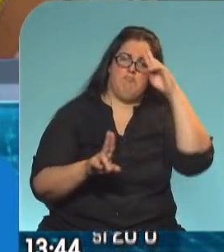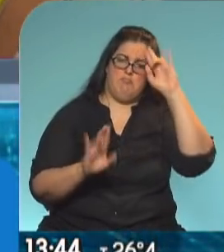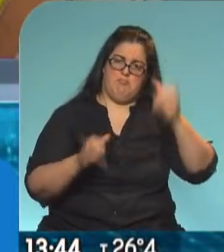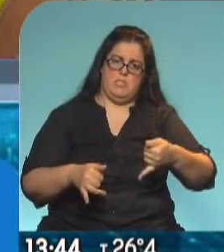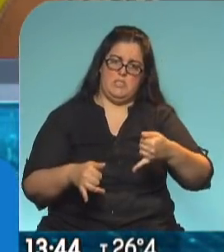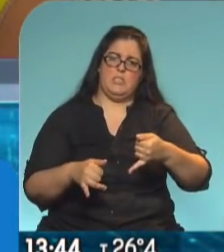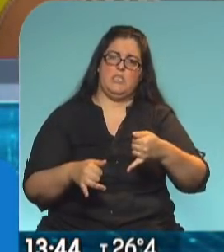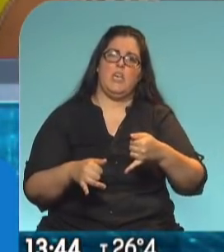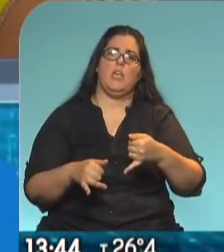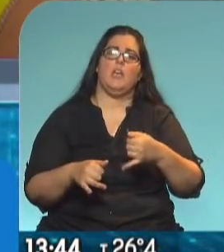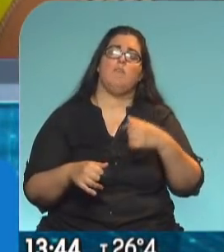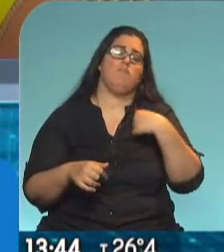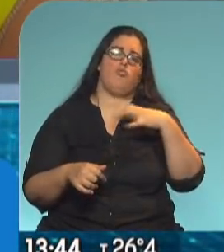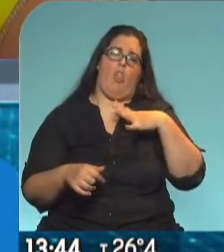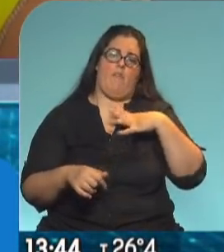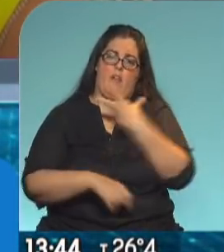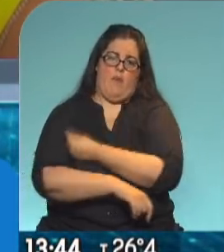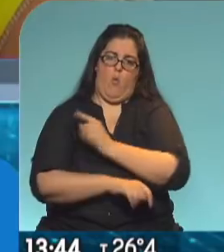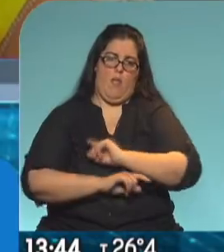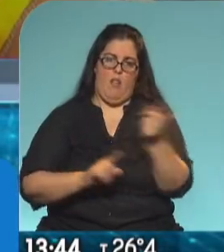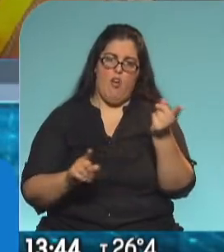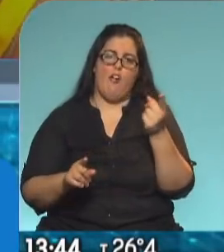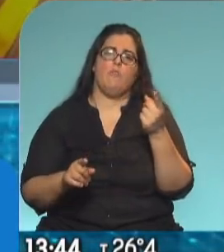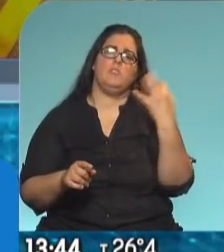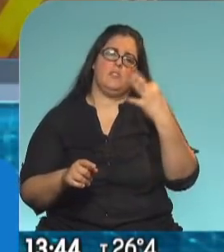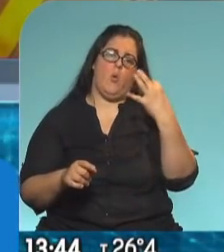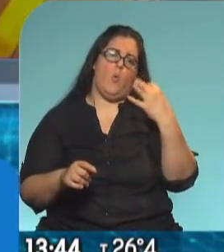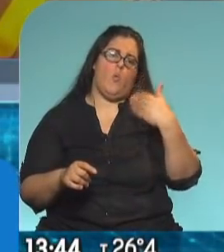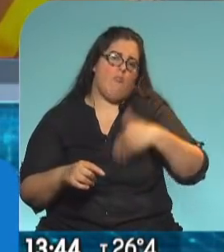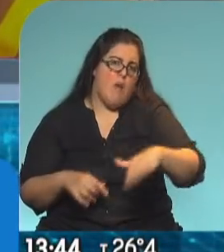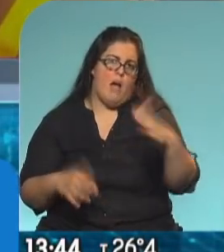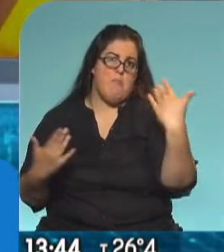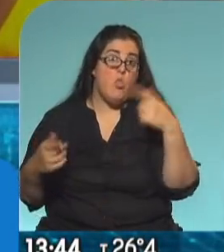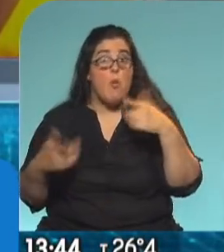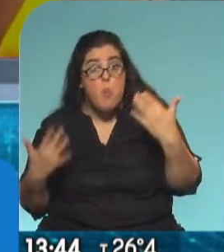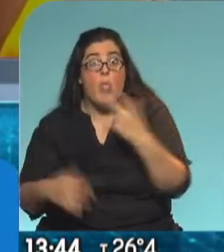этой вакцины, как говорят специалисты, не поставил.